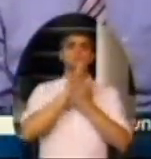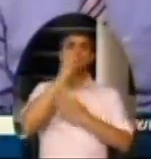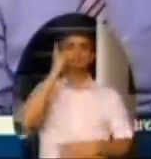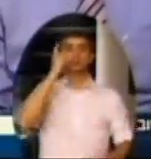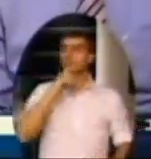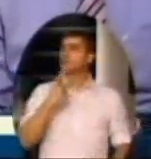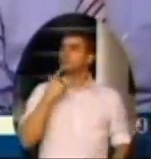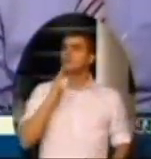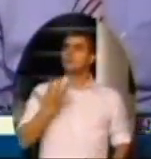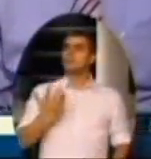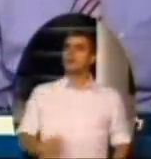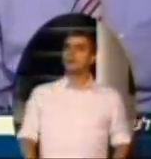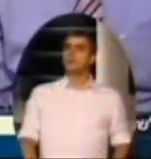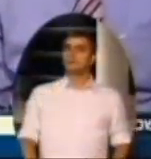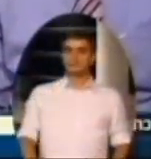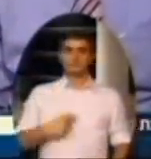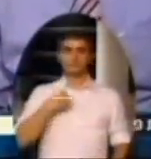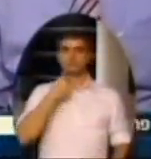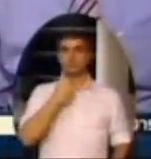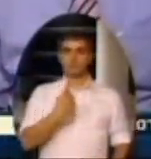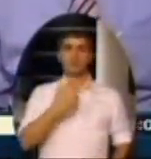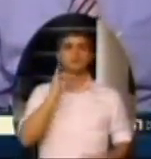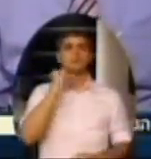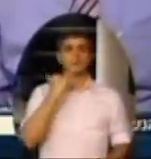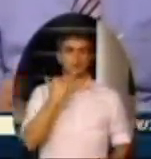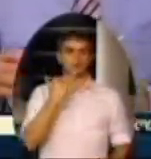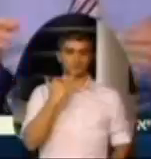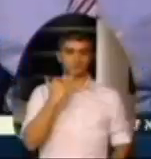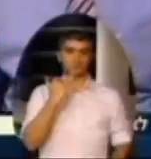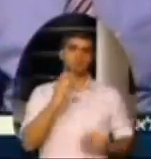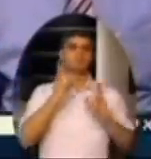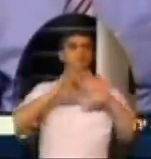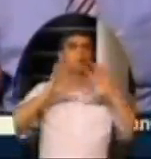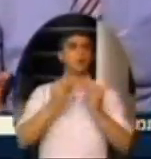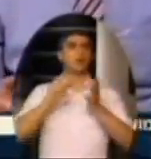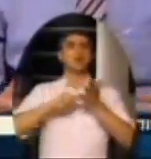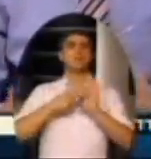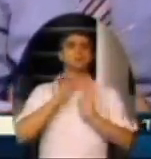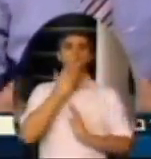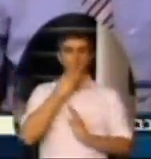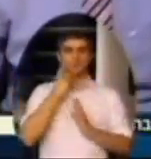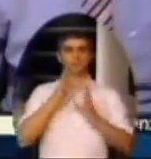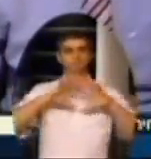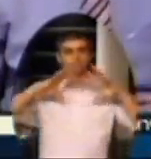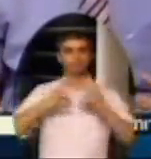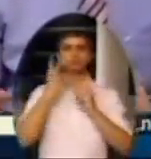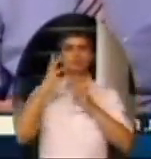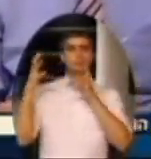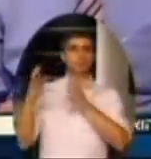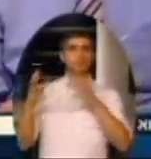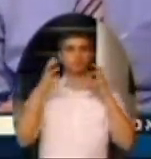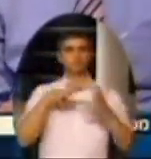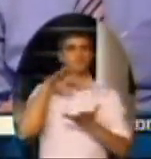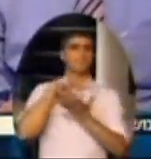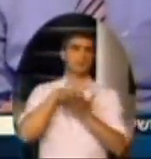שנה שאומר מה בעצם שאומר שנכון באופן כללי שהפוליטיקה הישראלית ה תגבש לשני גושים